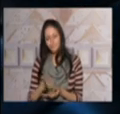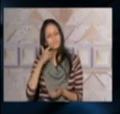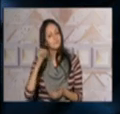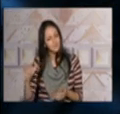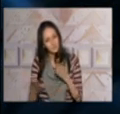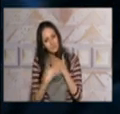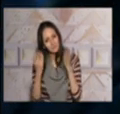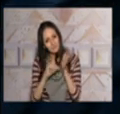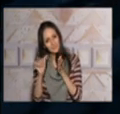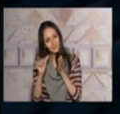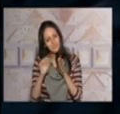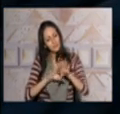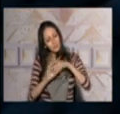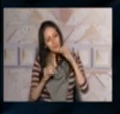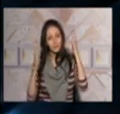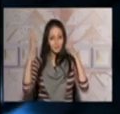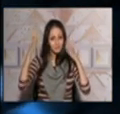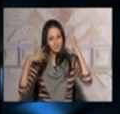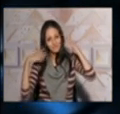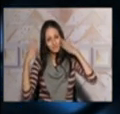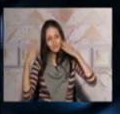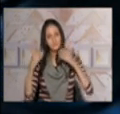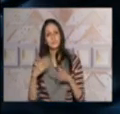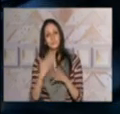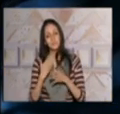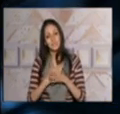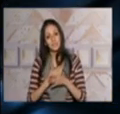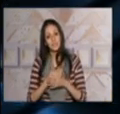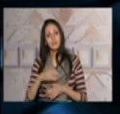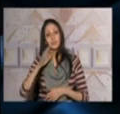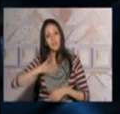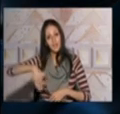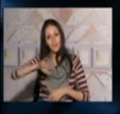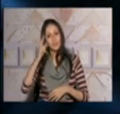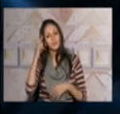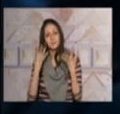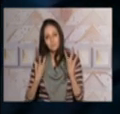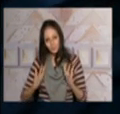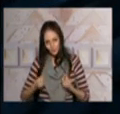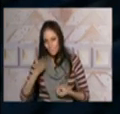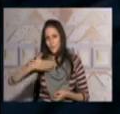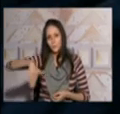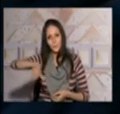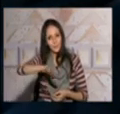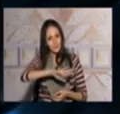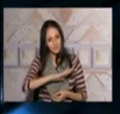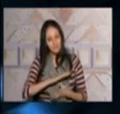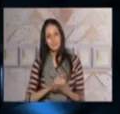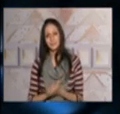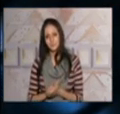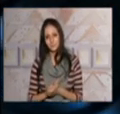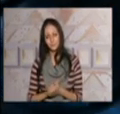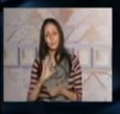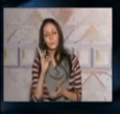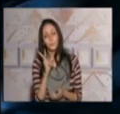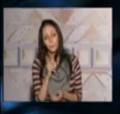بيقلق، دايما الجديد، بس احنا بنطمن كل الناس، احنا عاملين غرفه عمليات 24 ساعه، عاملين جروبس واتساب لكل الفئات اللي